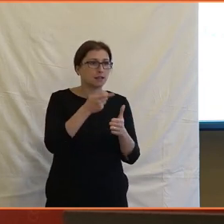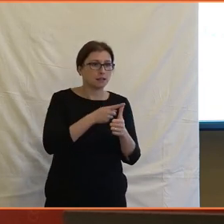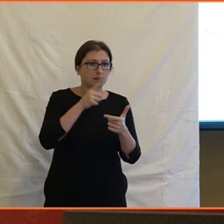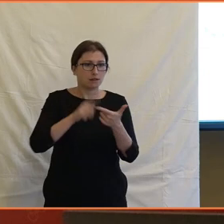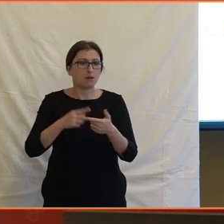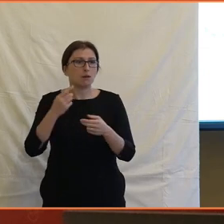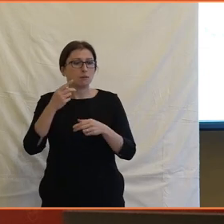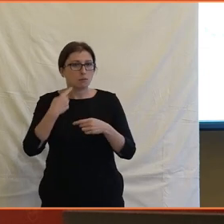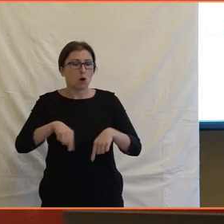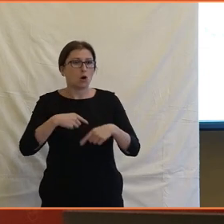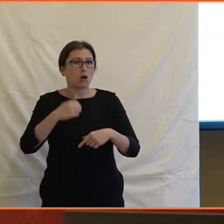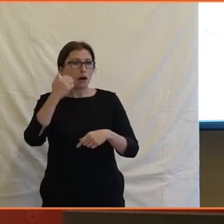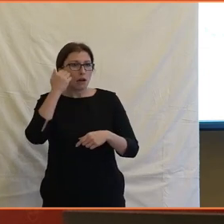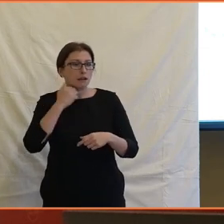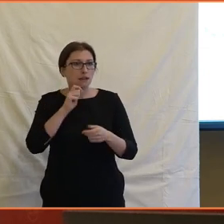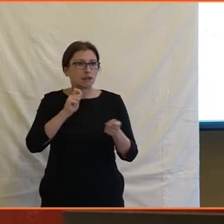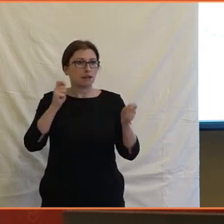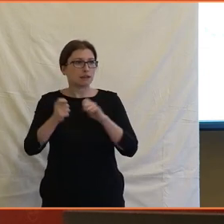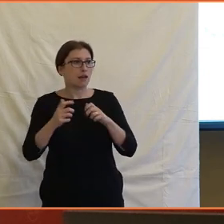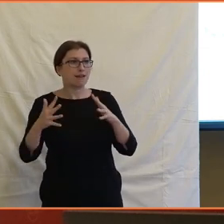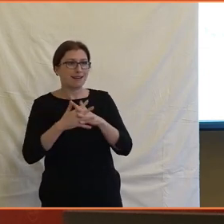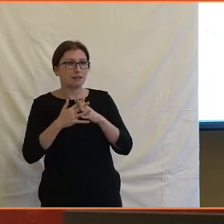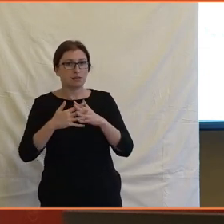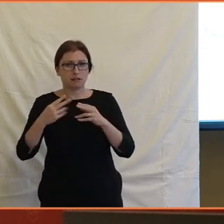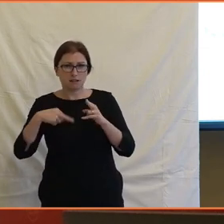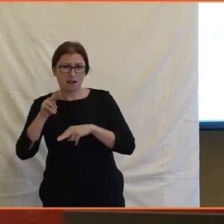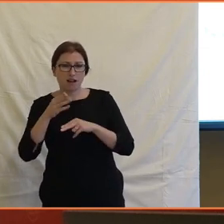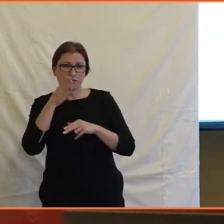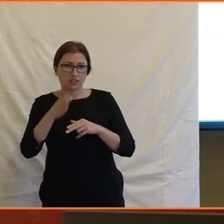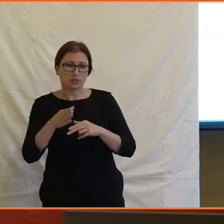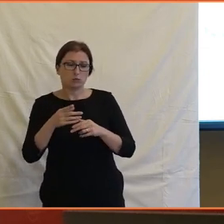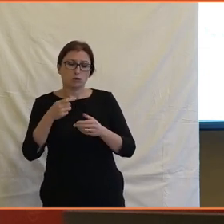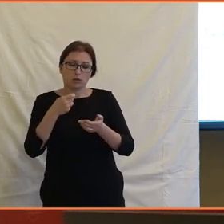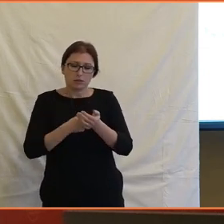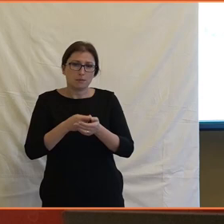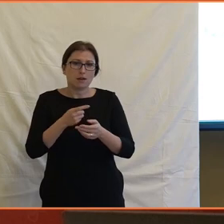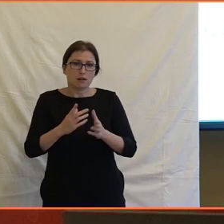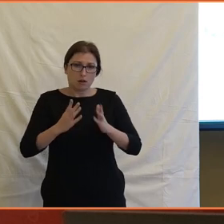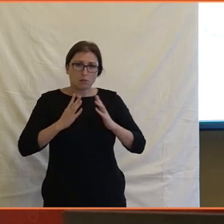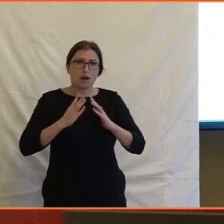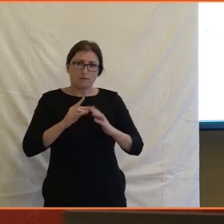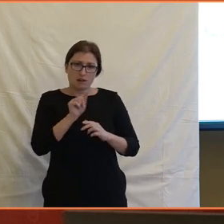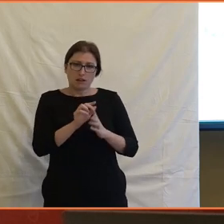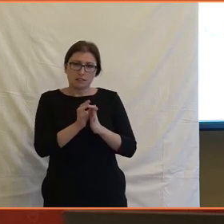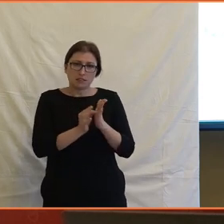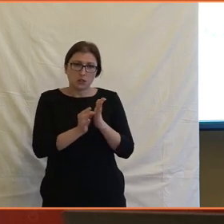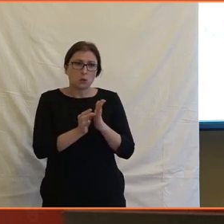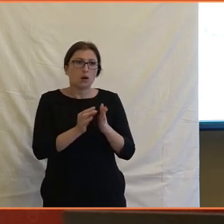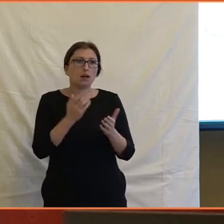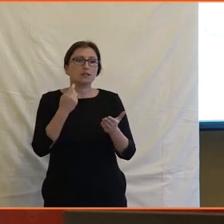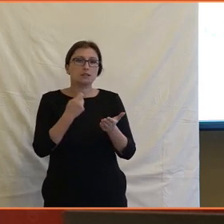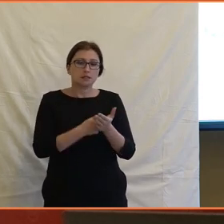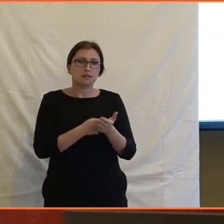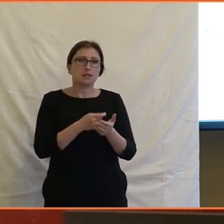věci jsou jako závažný prohlubující se problémy, který se objevují na místech, kdybychom to